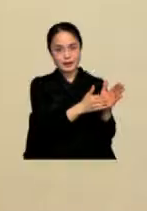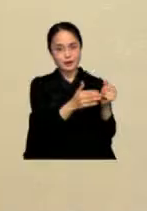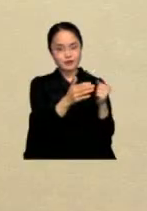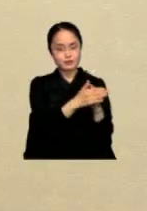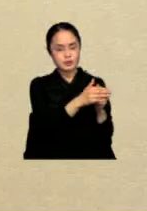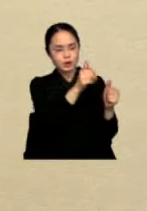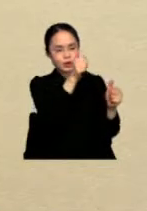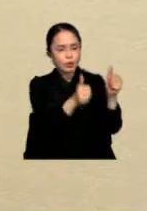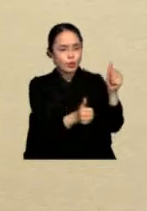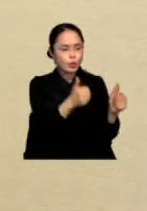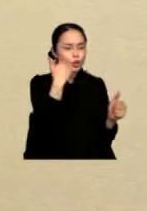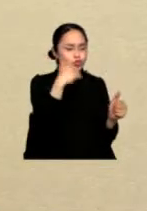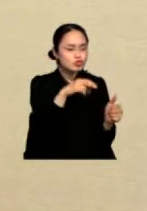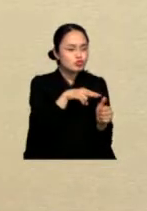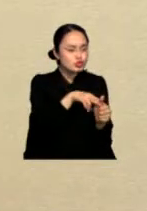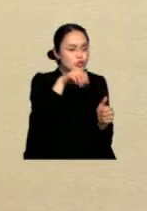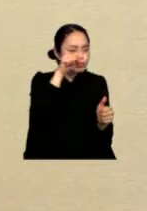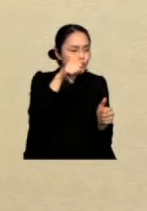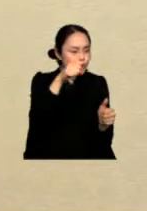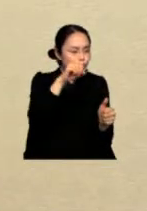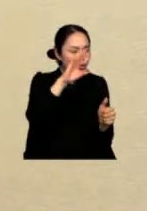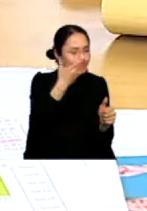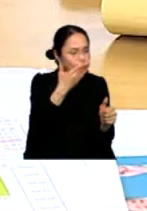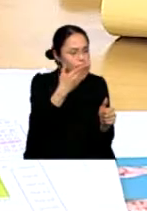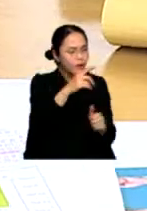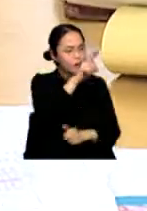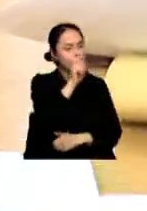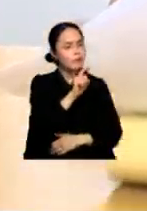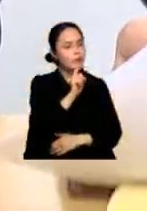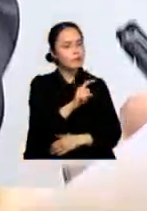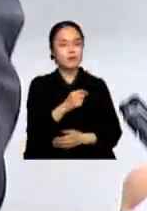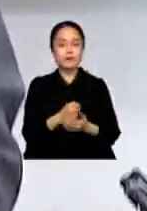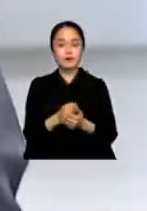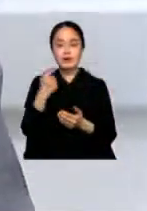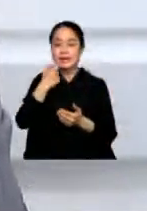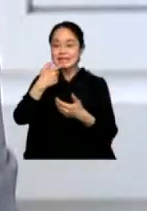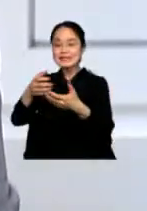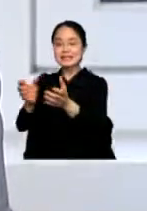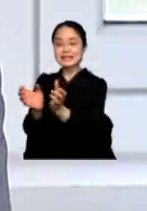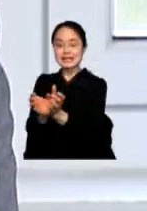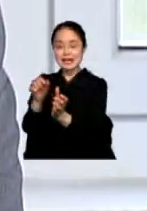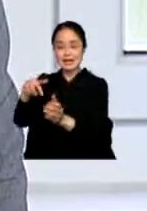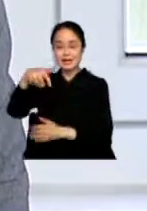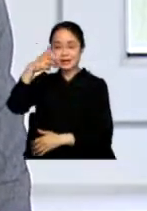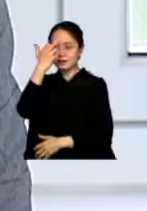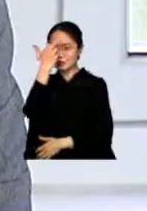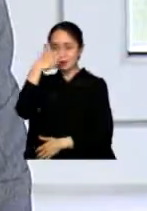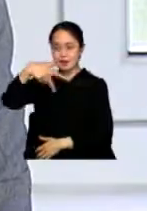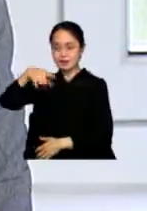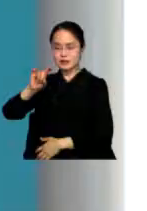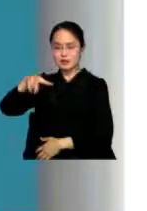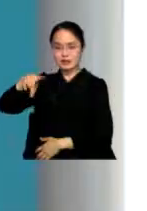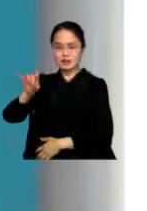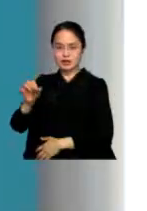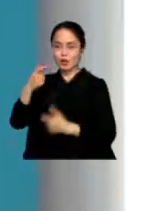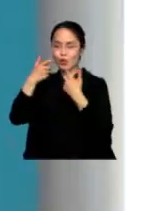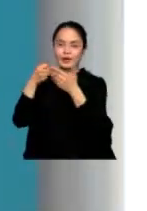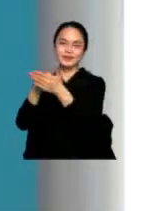정해질지 단수 추천될지 결정될 전망입니다. 한편 더불어민주당에서는 최재성 후보가 확정됐고